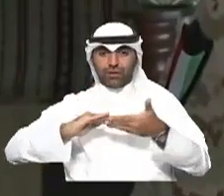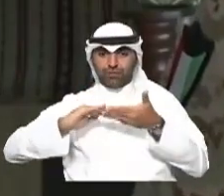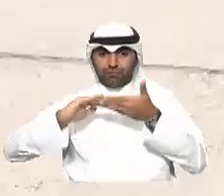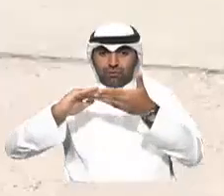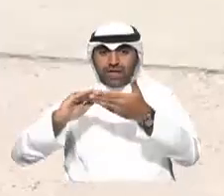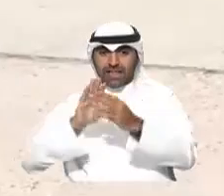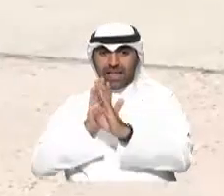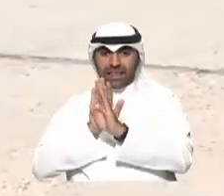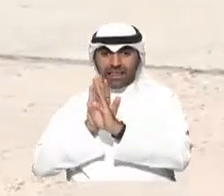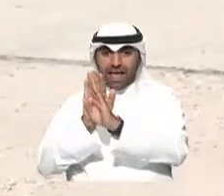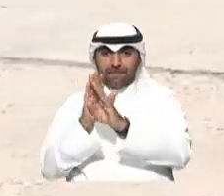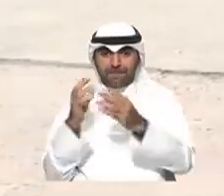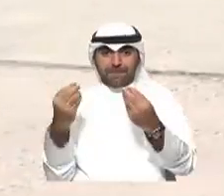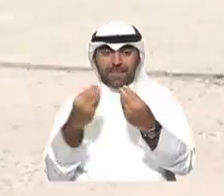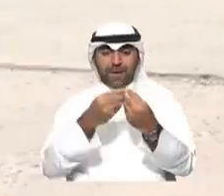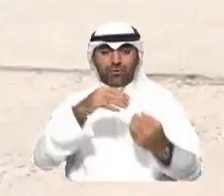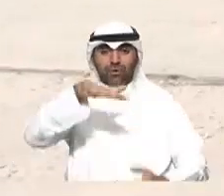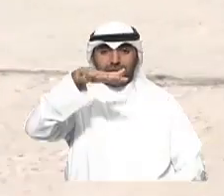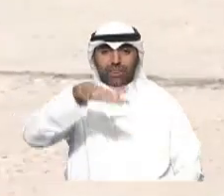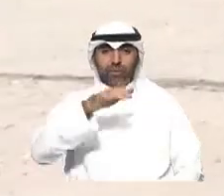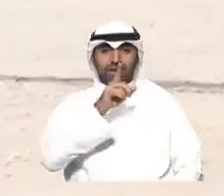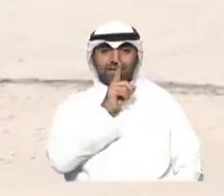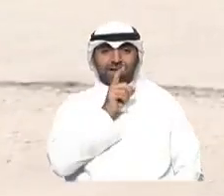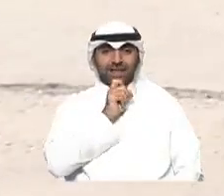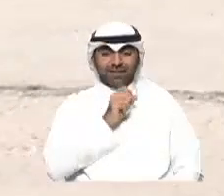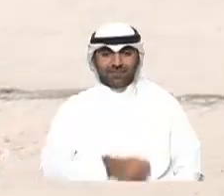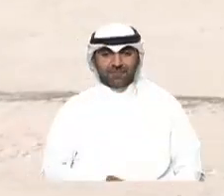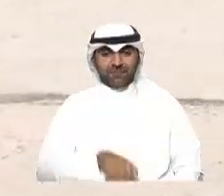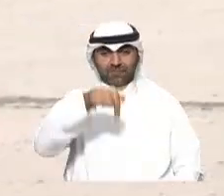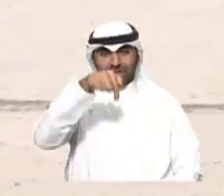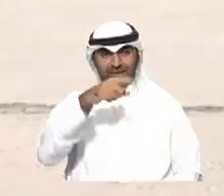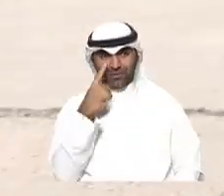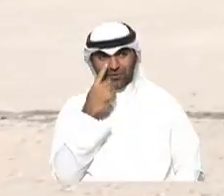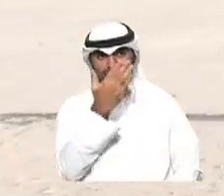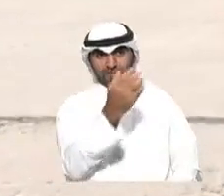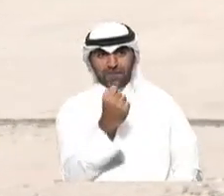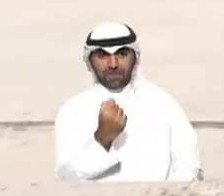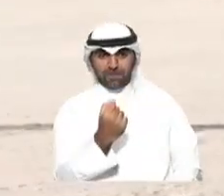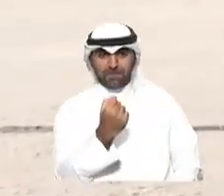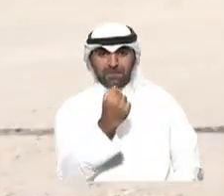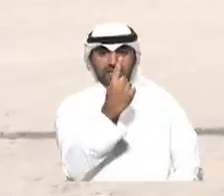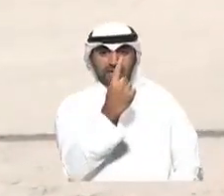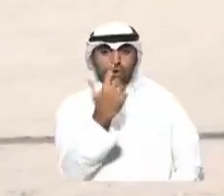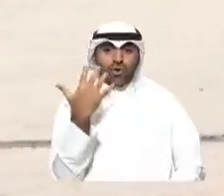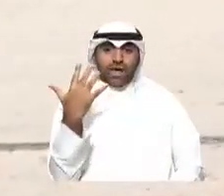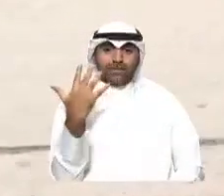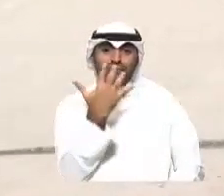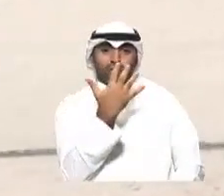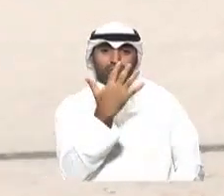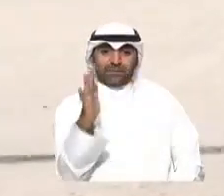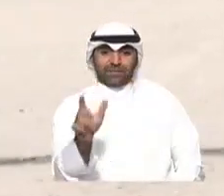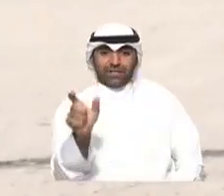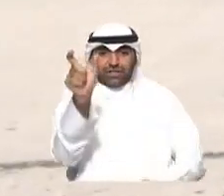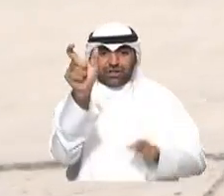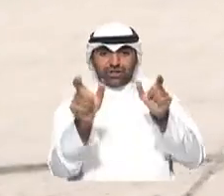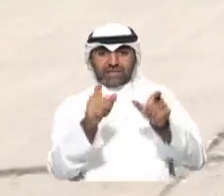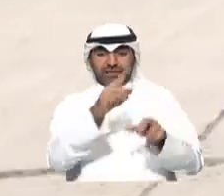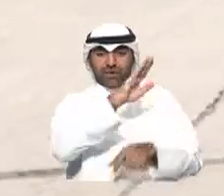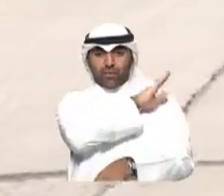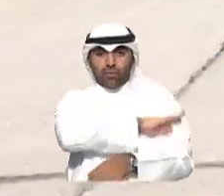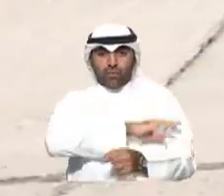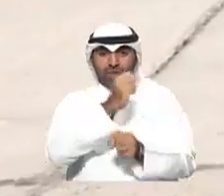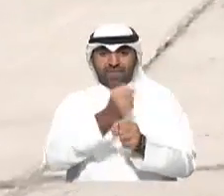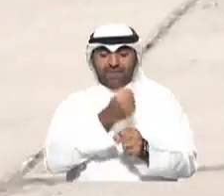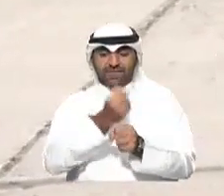وتنفيذها. كما أرسلت قوة الإطفاء العام أربعة زوارق للإطفاء، مهمتها توفير الحماية